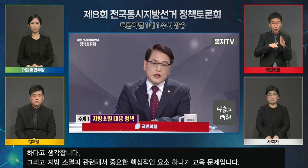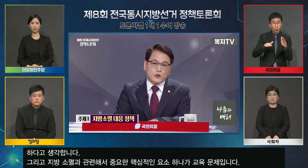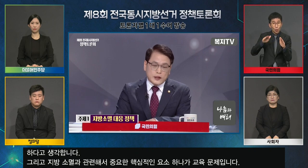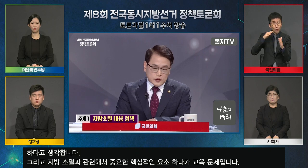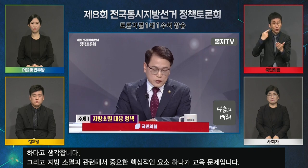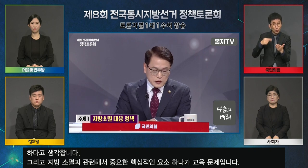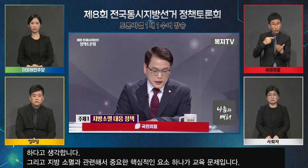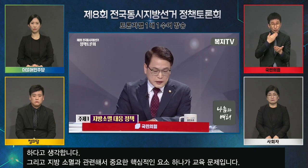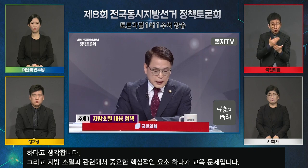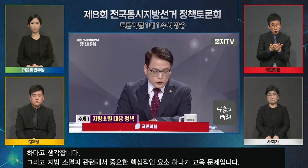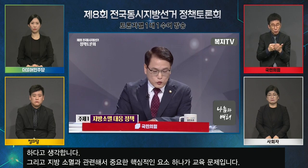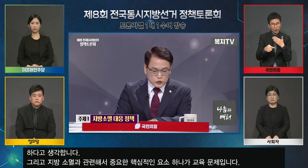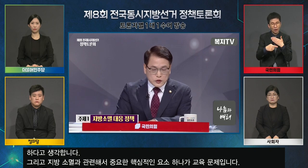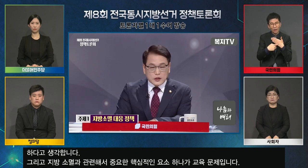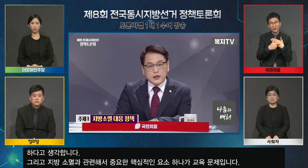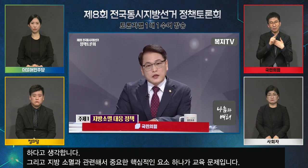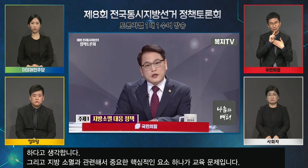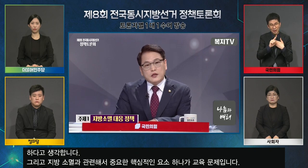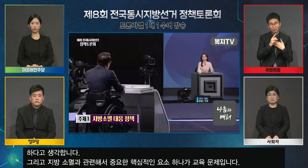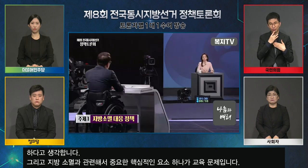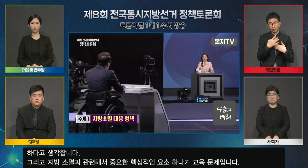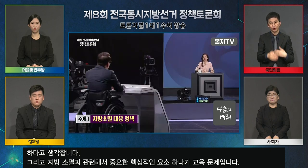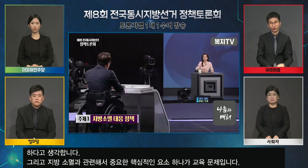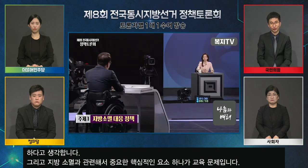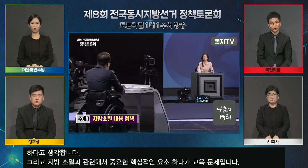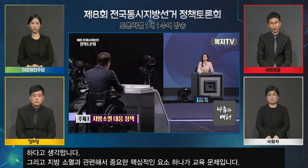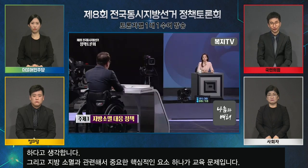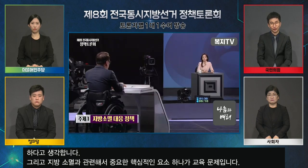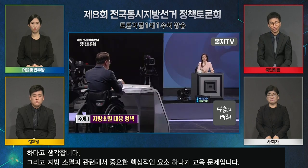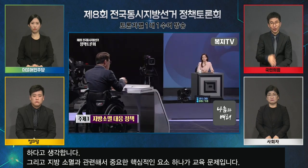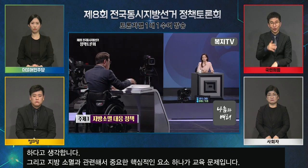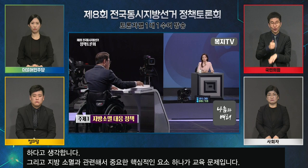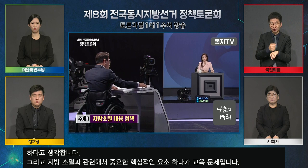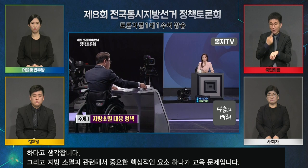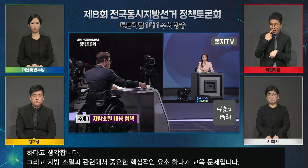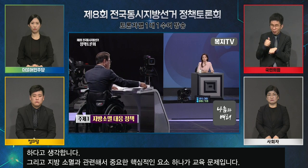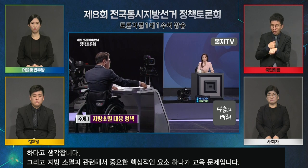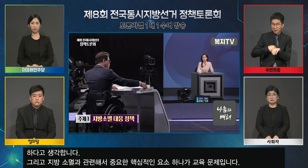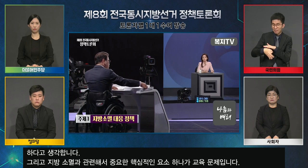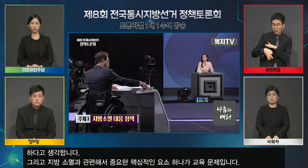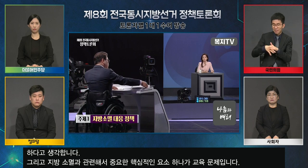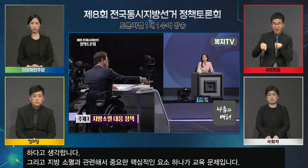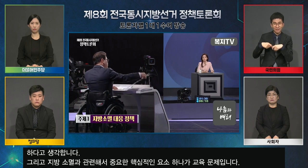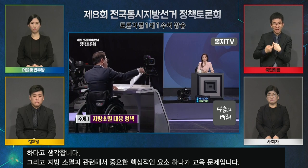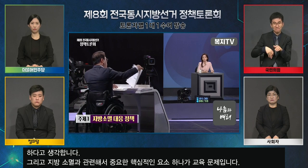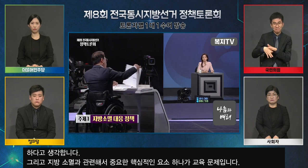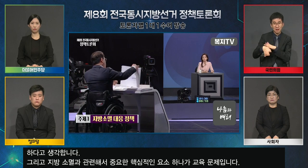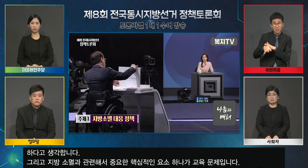중요시한다고 해서 사교육을 막아왔는데 결과를 한번 보시면